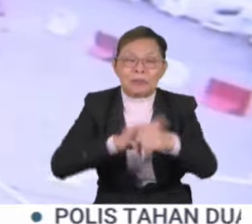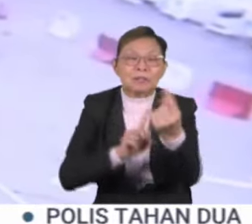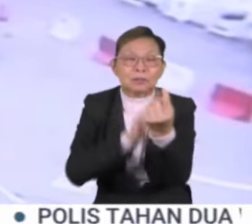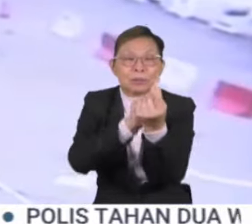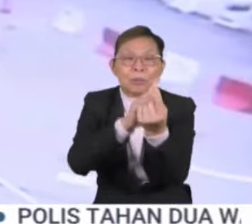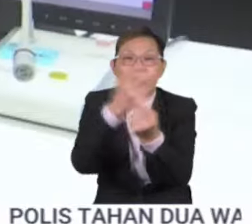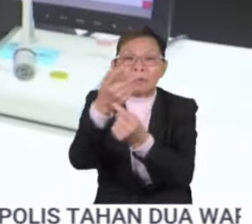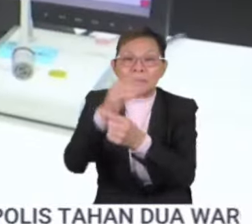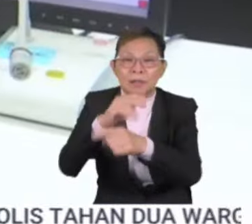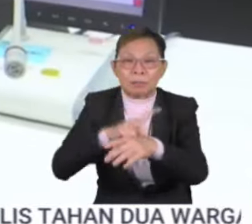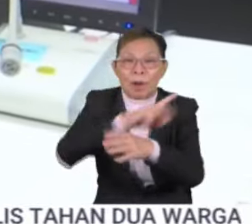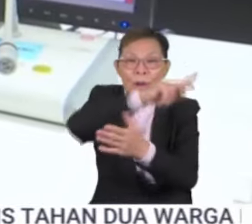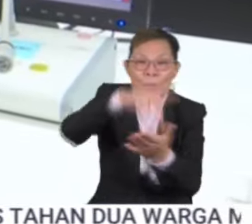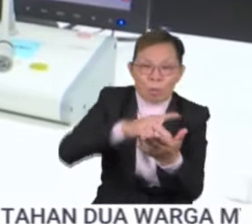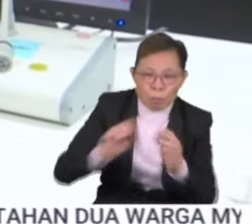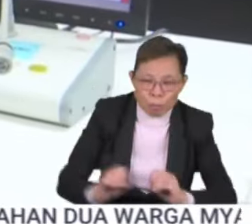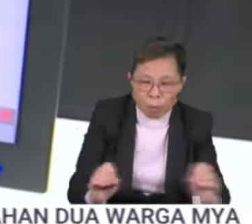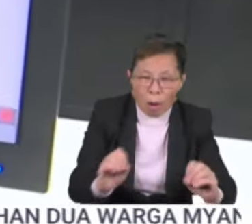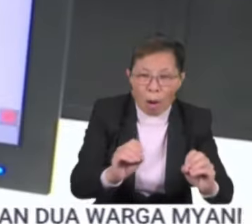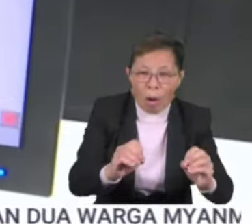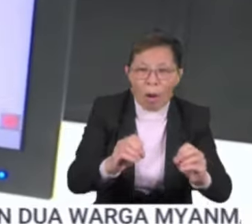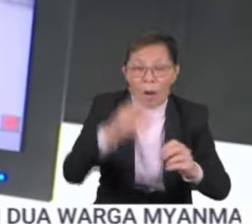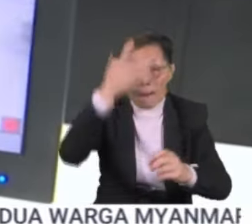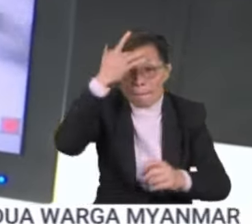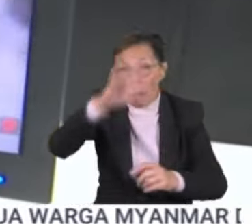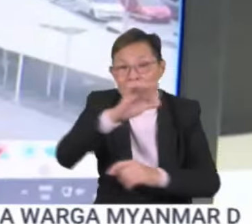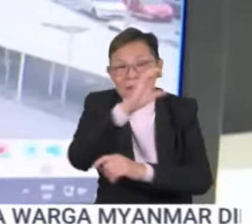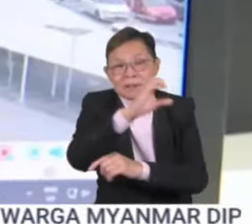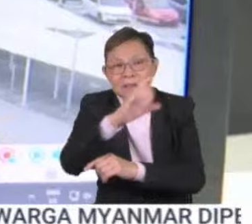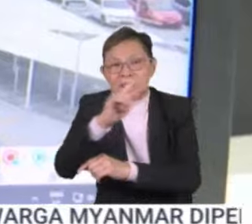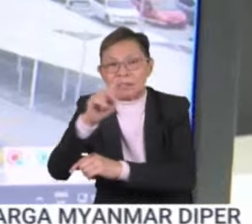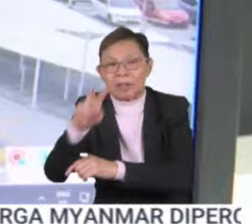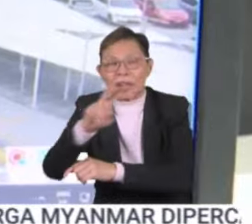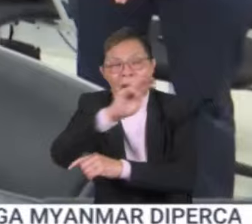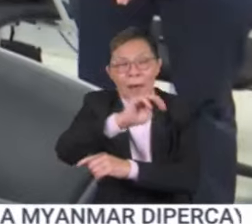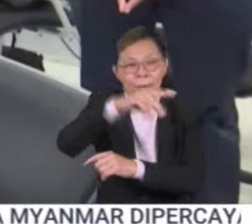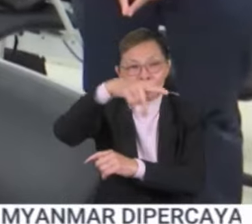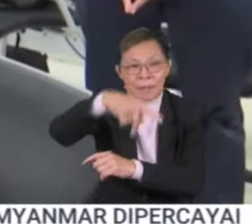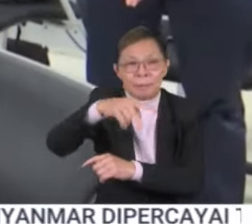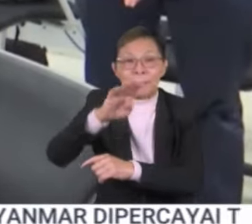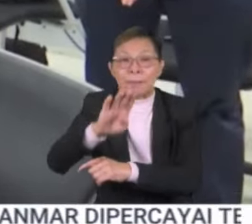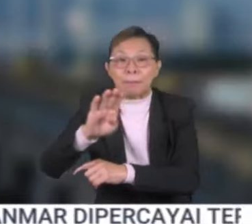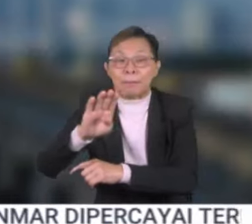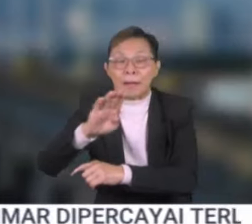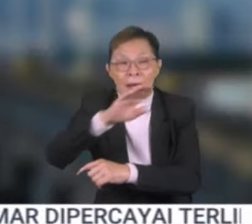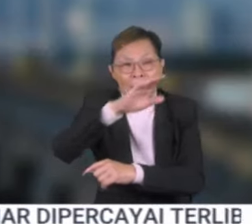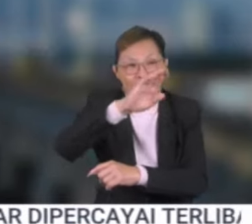ditemui RTM di Pusat Operasi Pintar CCTV MBPP di Komtar.